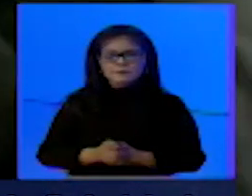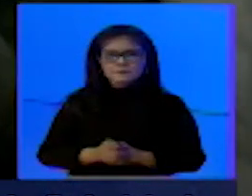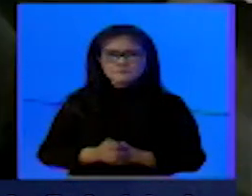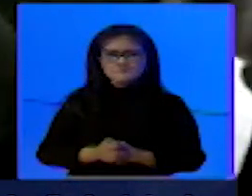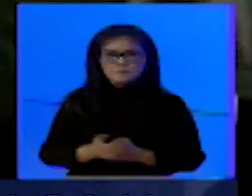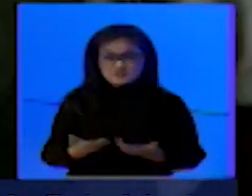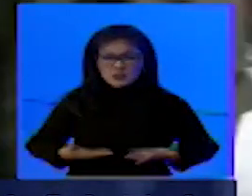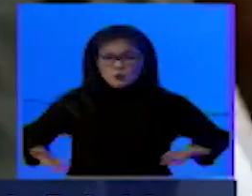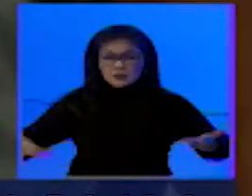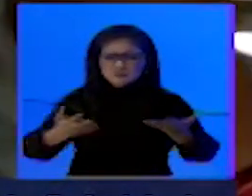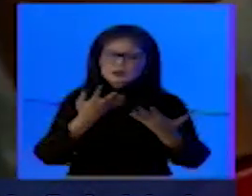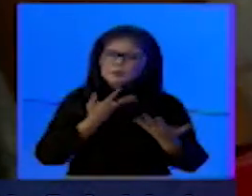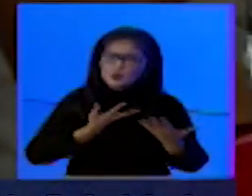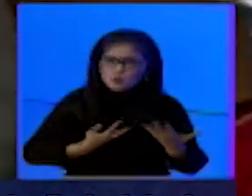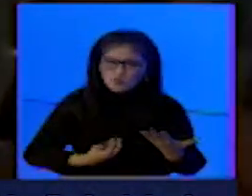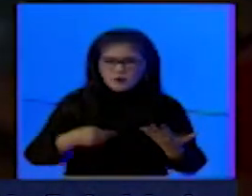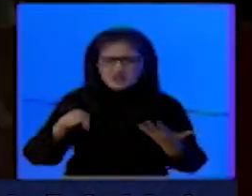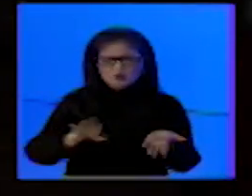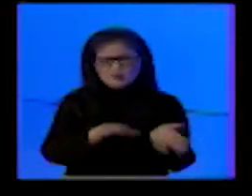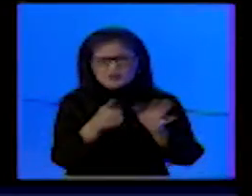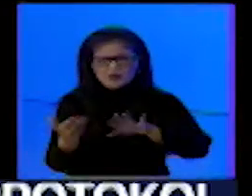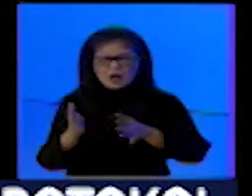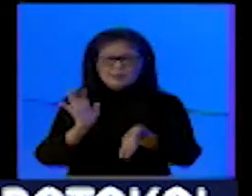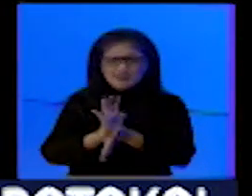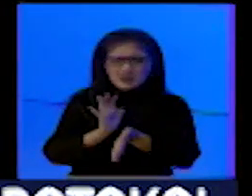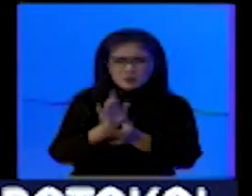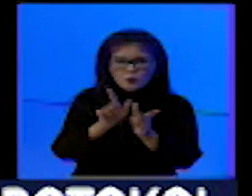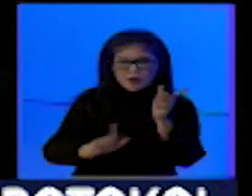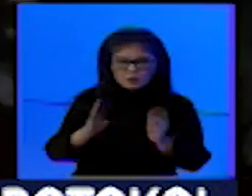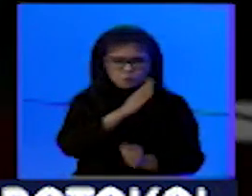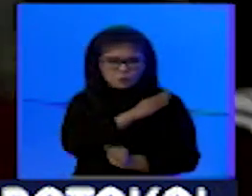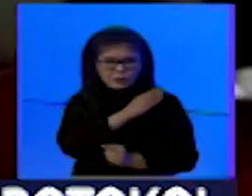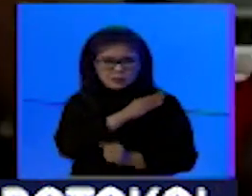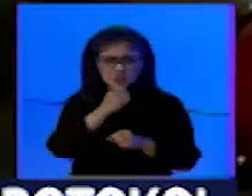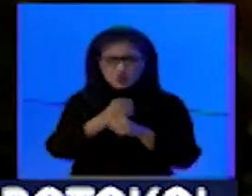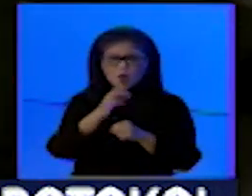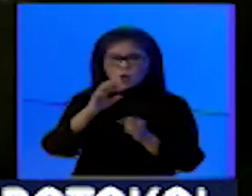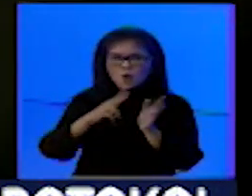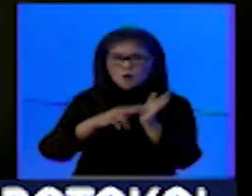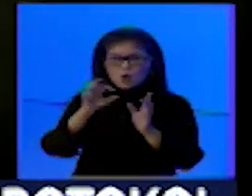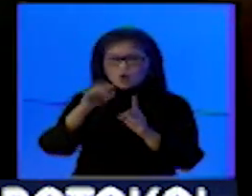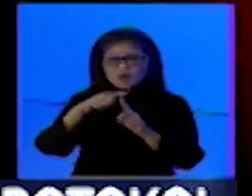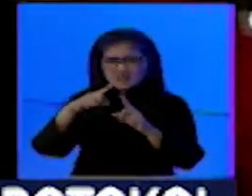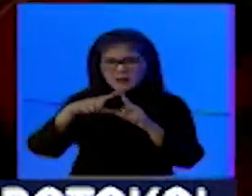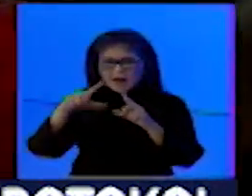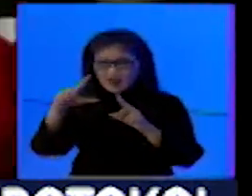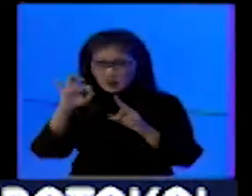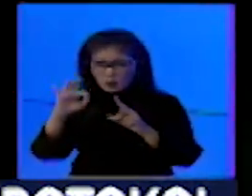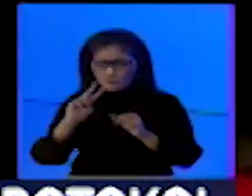Suasana duka atas wafatnya mantan Bupati Gorontalo Bobby Ho Akib yang meninggal dunia di RSUD Dr. Alo Sabu berubah menjadi keributan.